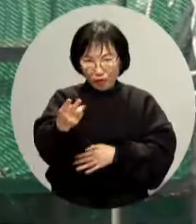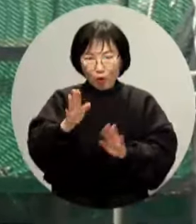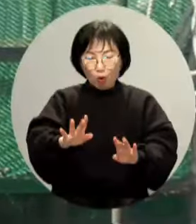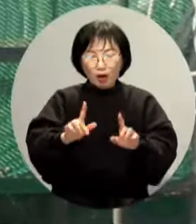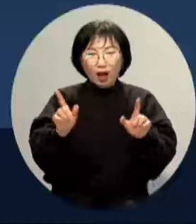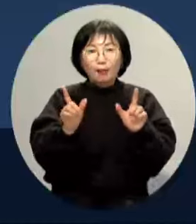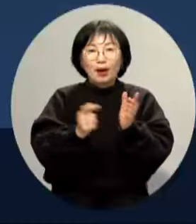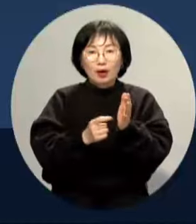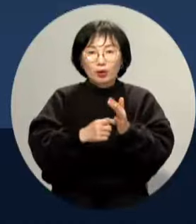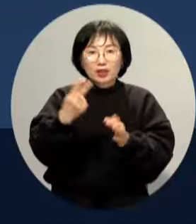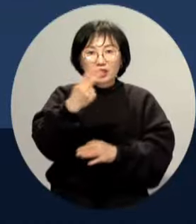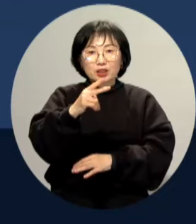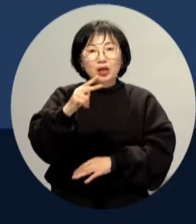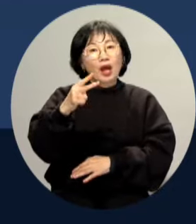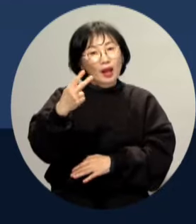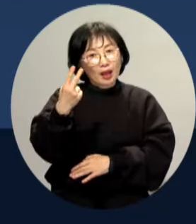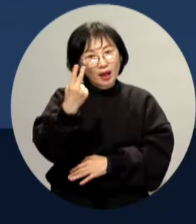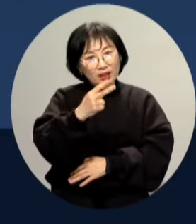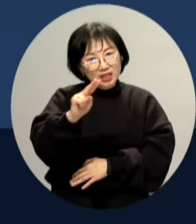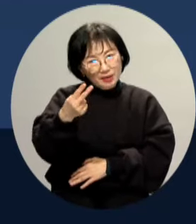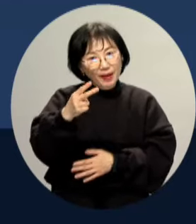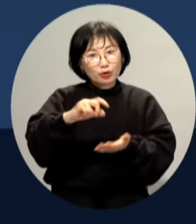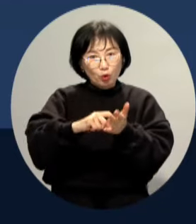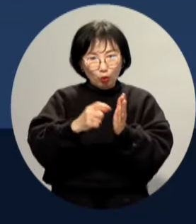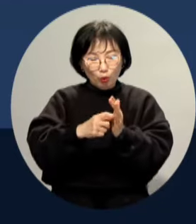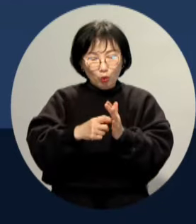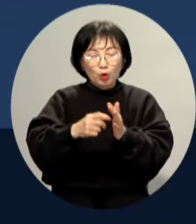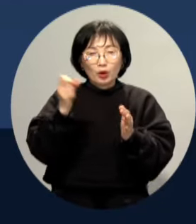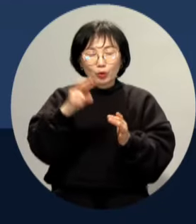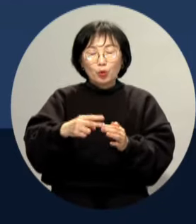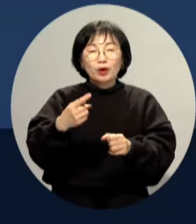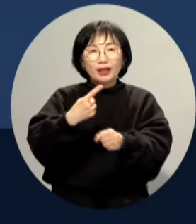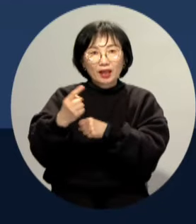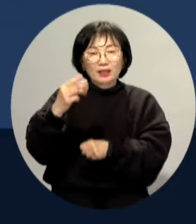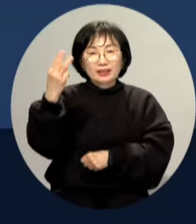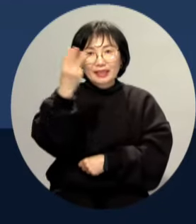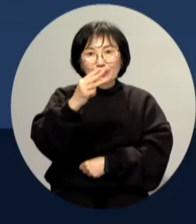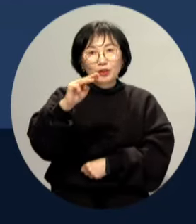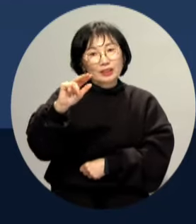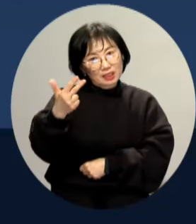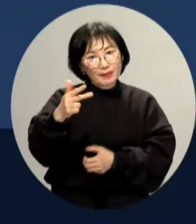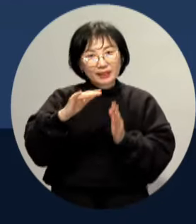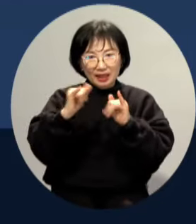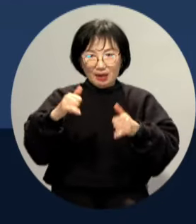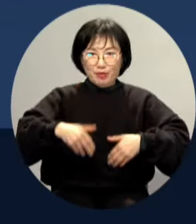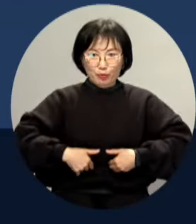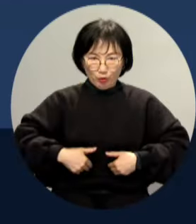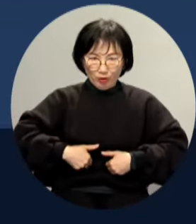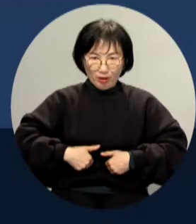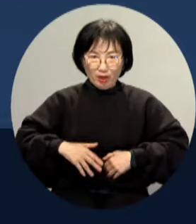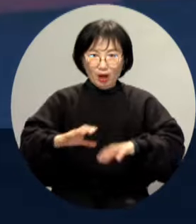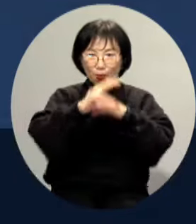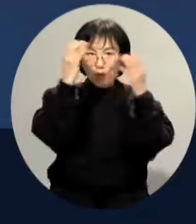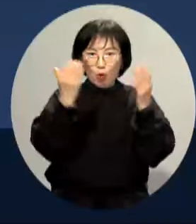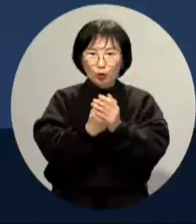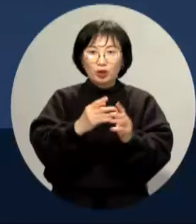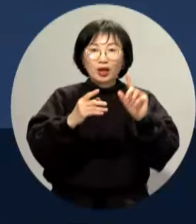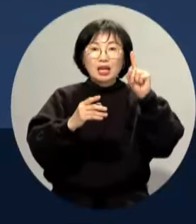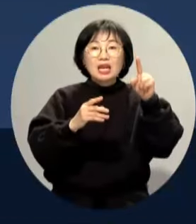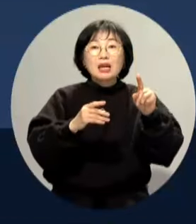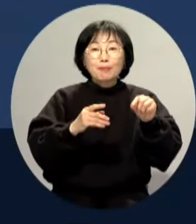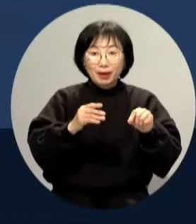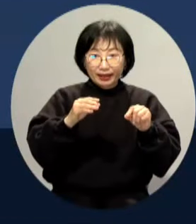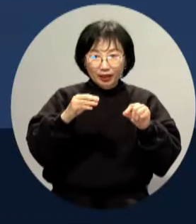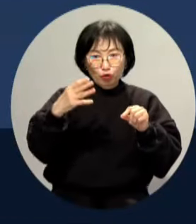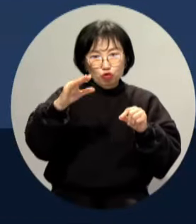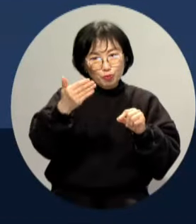인력 2,200명이 필요하고 내년엔 2배가량인 3,700여 명이 필요합니다. 모두 1만 900여 명이